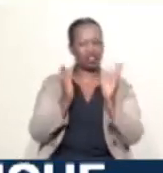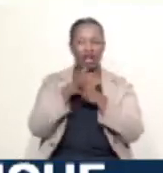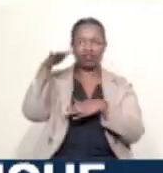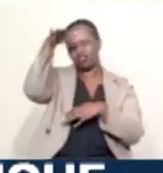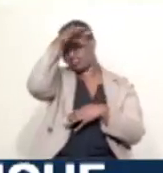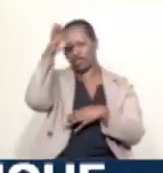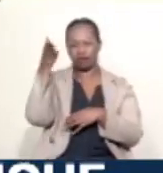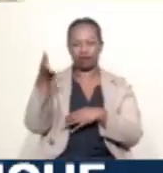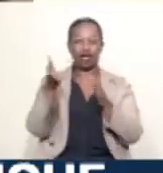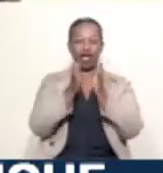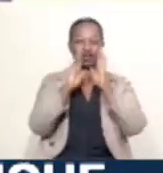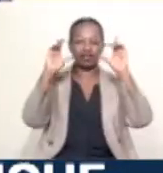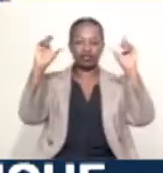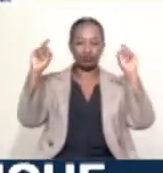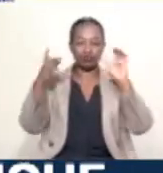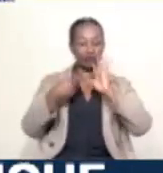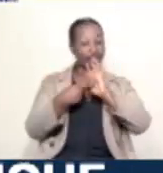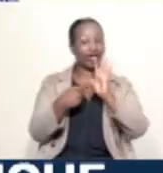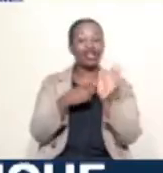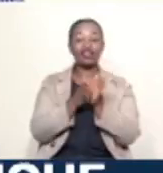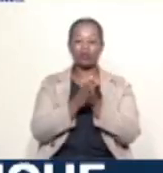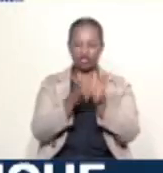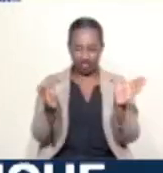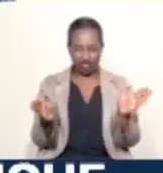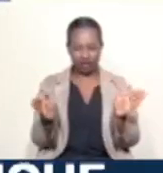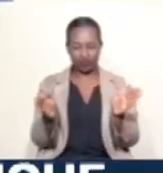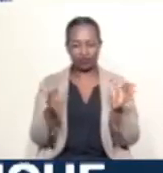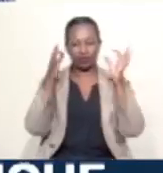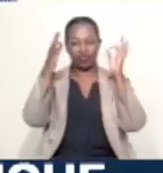n'ikirere gihari ndetse n'ishusho igaragara muri rusange yuko ibintu bikomeje gusanwa.